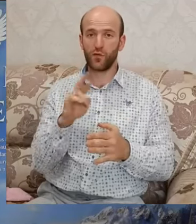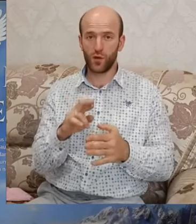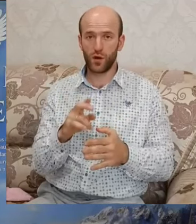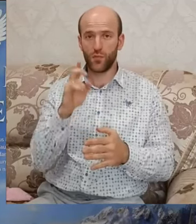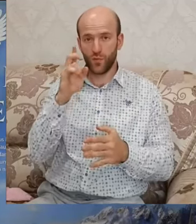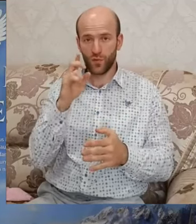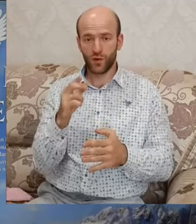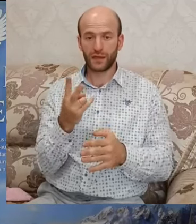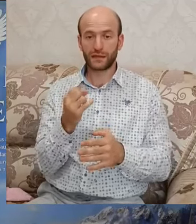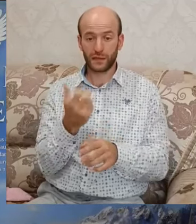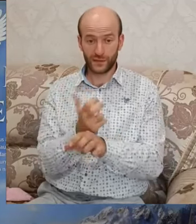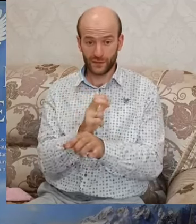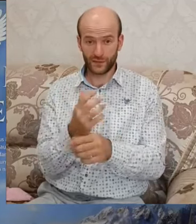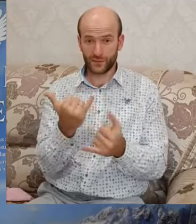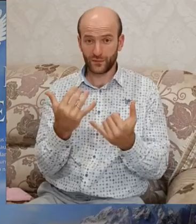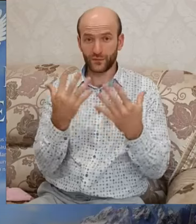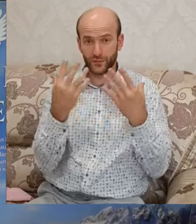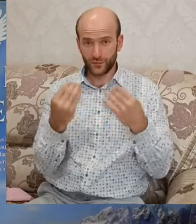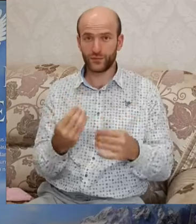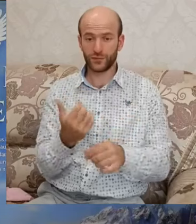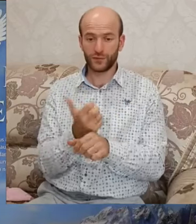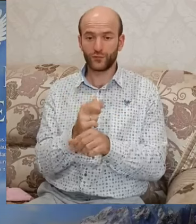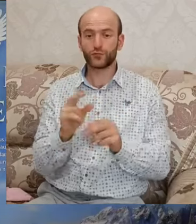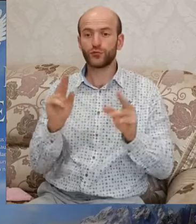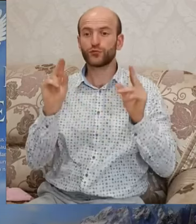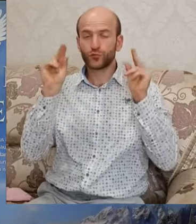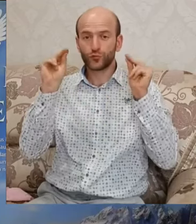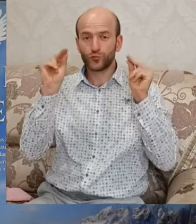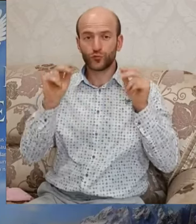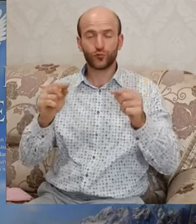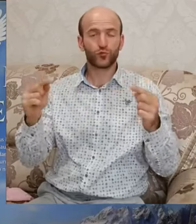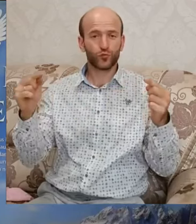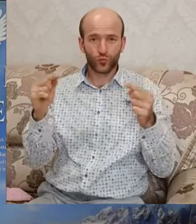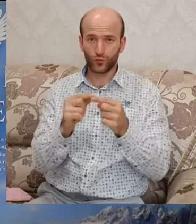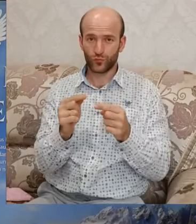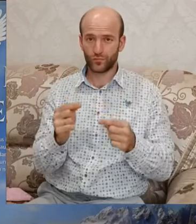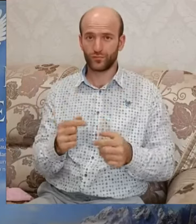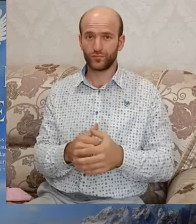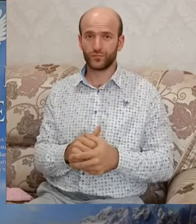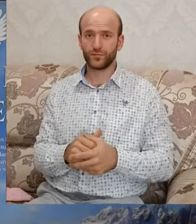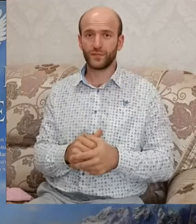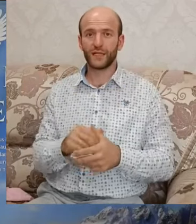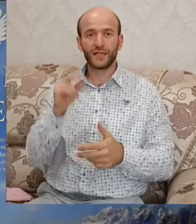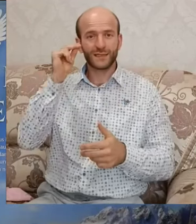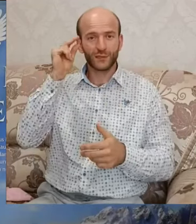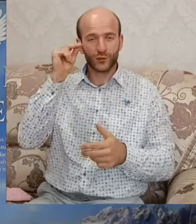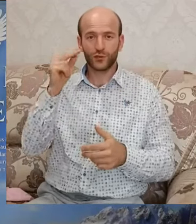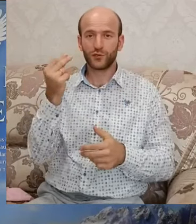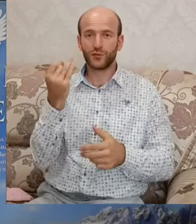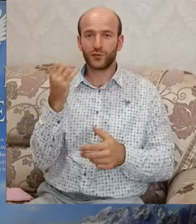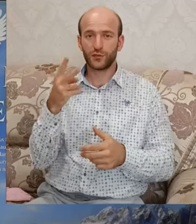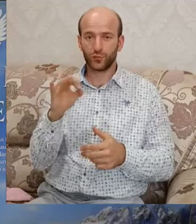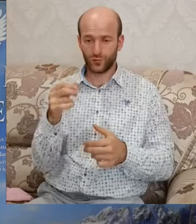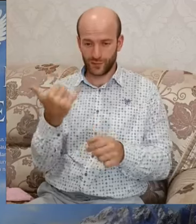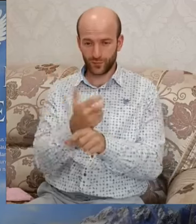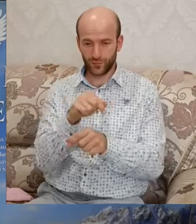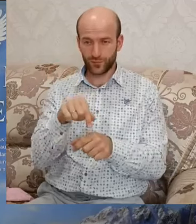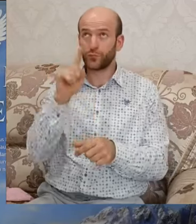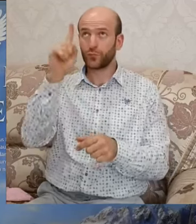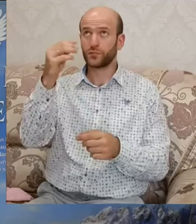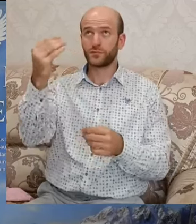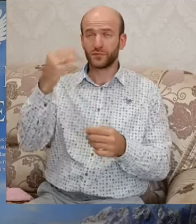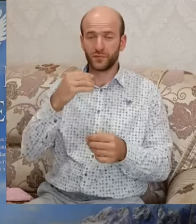время. Būtent šiom datom. Именно на эти даты. Ir kada meldėsi broliai ir sesės Moldovoje ir meldėmės mes čia Lietuvoje. И когда